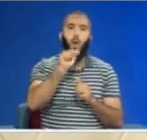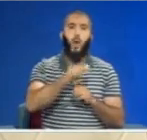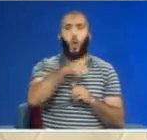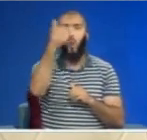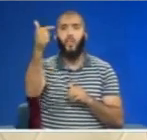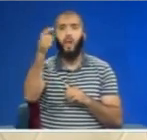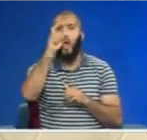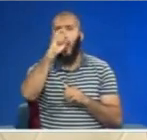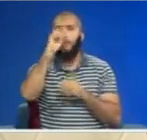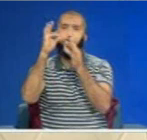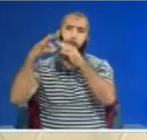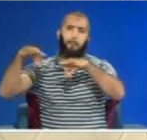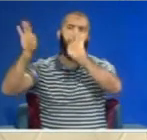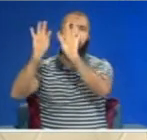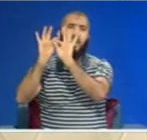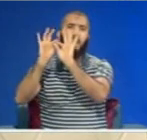الإخوان العرب